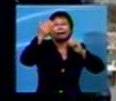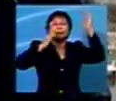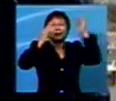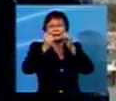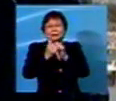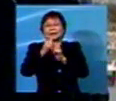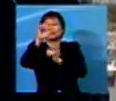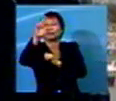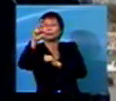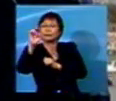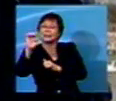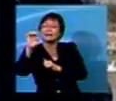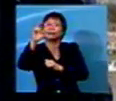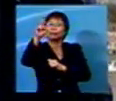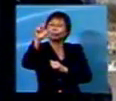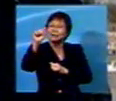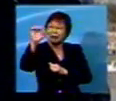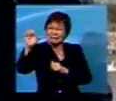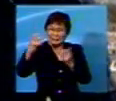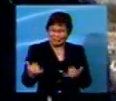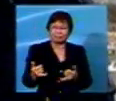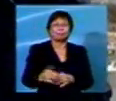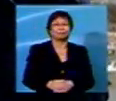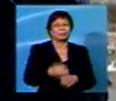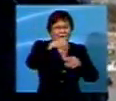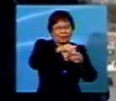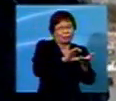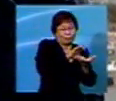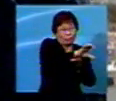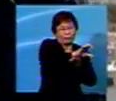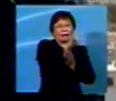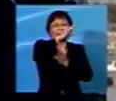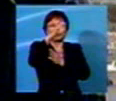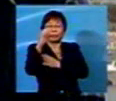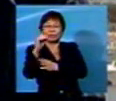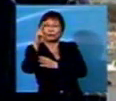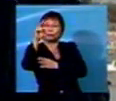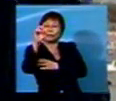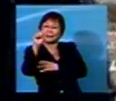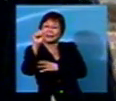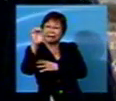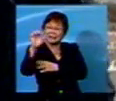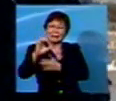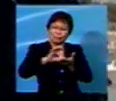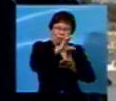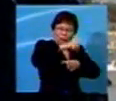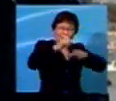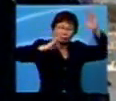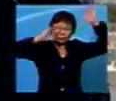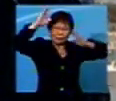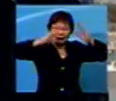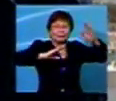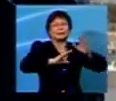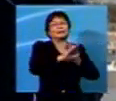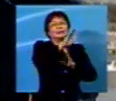Malaysia dan UAE itu sendiri dan dalam bidang pelaburan antara Syarikat UAE yang melabur di Malaysia ialah seperti mubadala